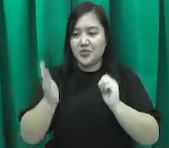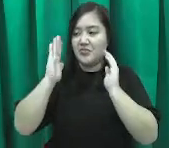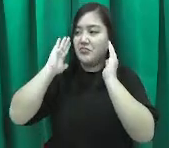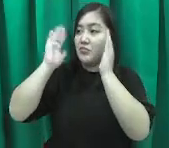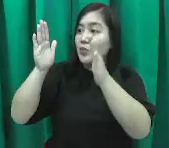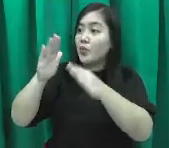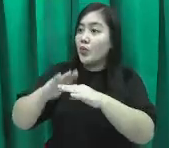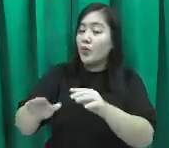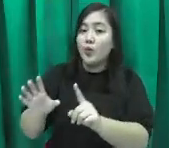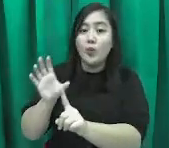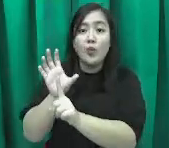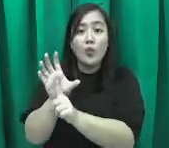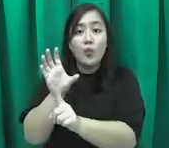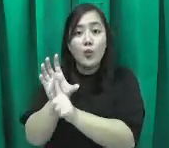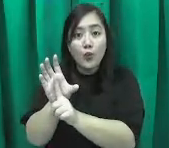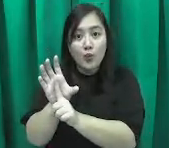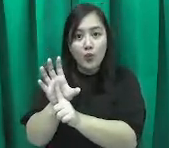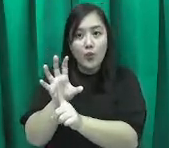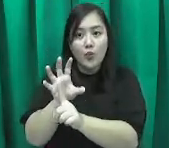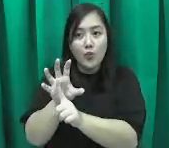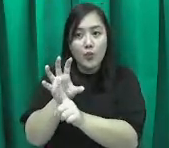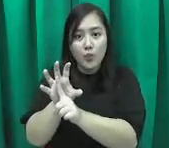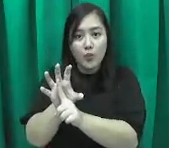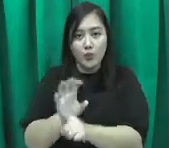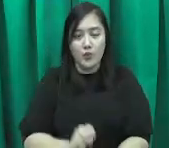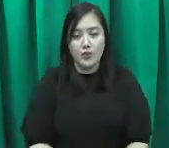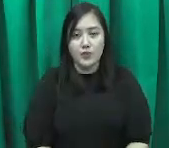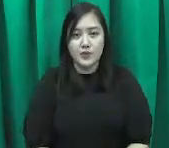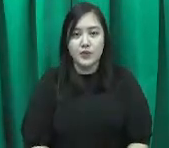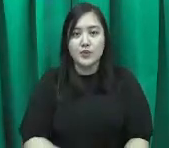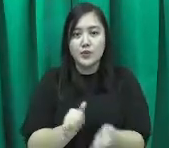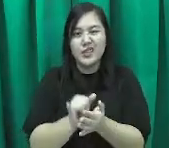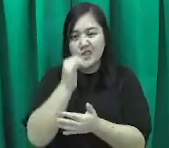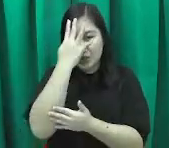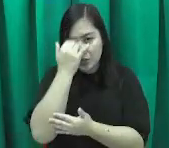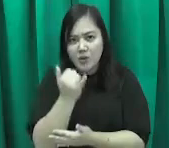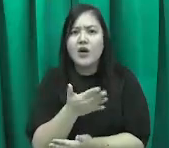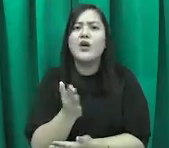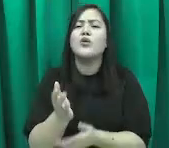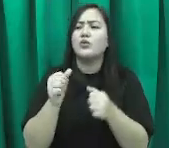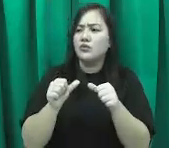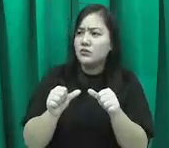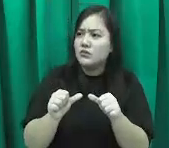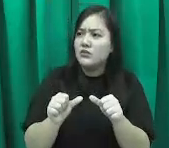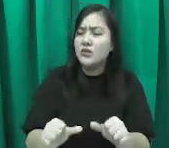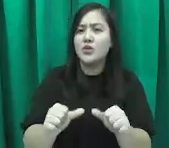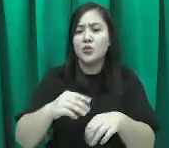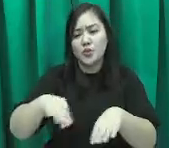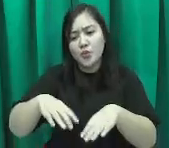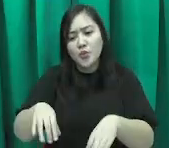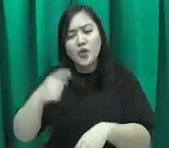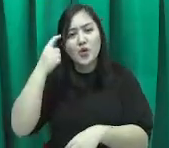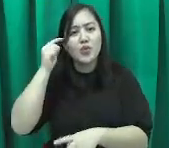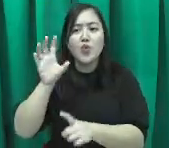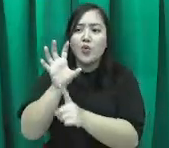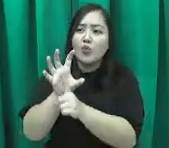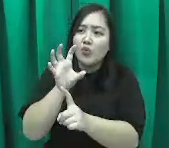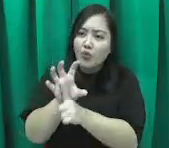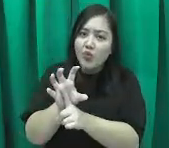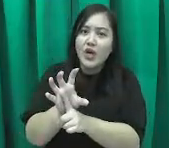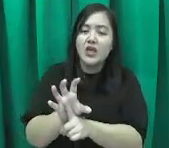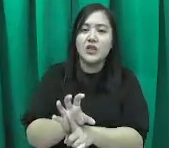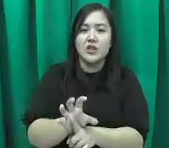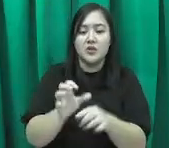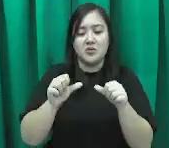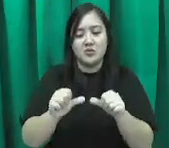Minsan namubulag tayo diyan. Doon tayo . Kaya ang nangyayari ngayon, habol tayo ng habol na kumbaga yung pamilya natin na naiiwanan